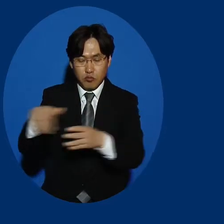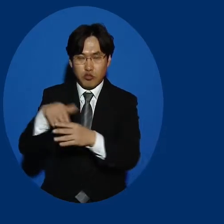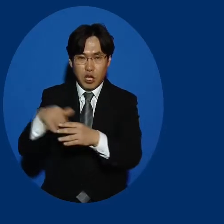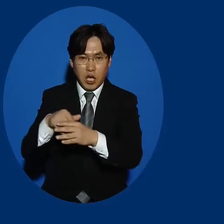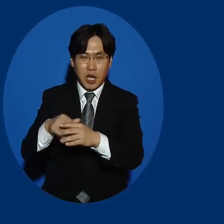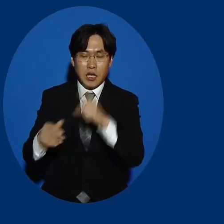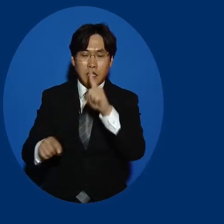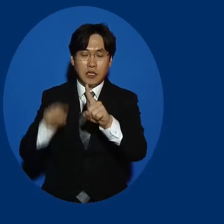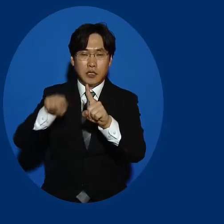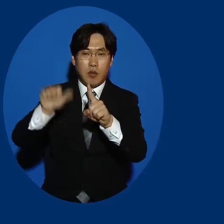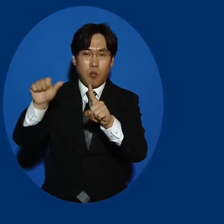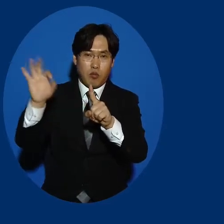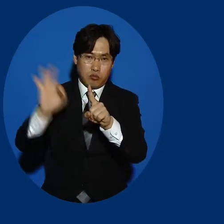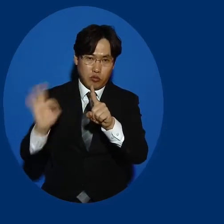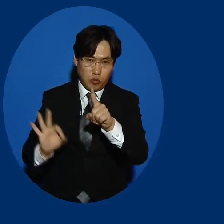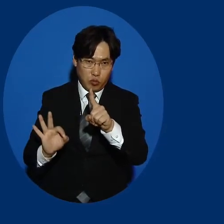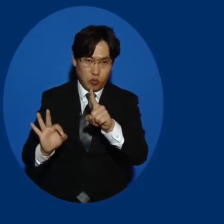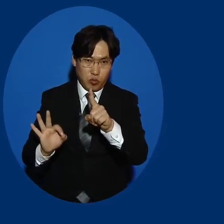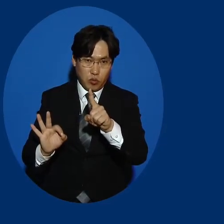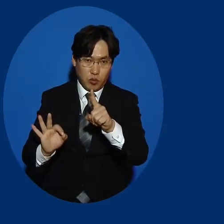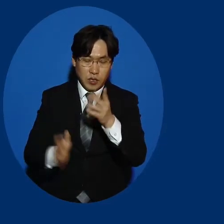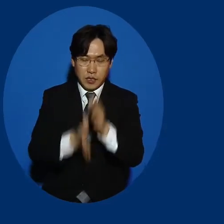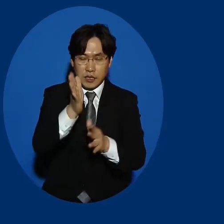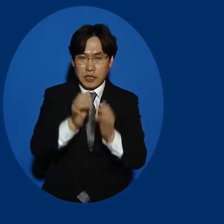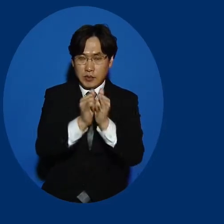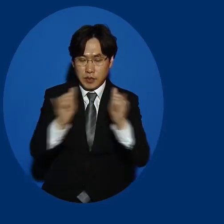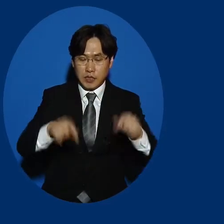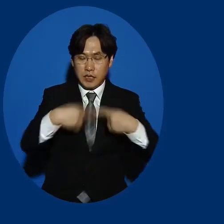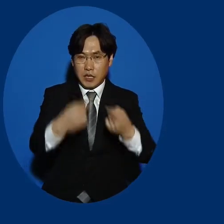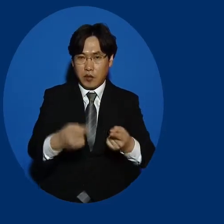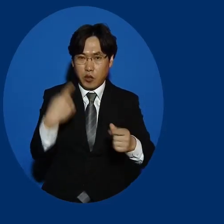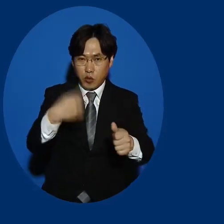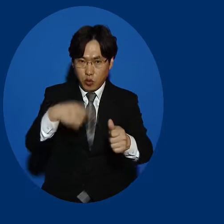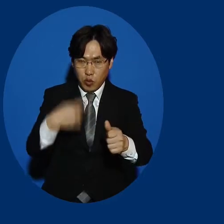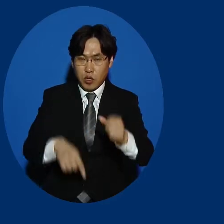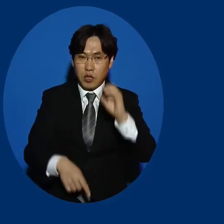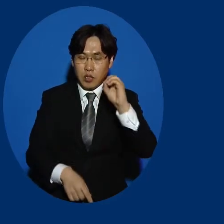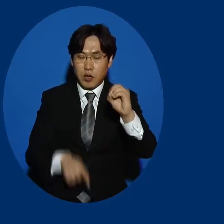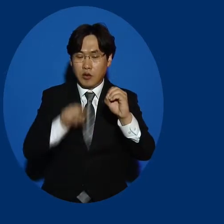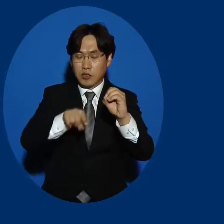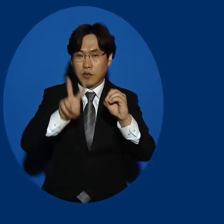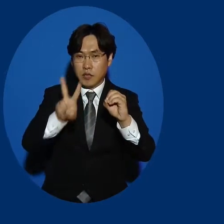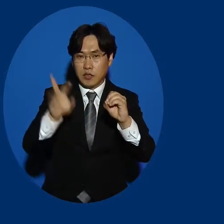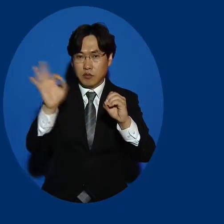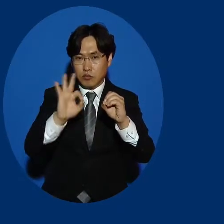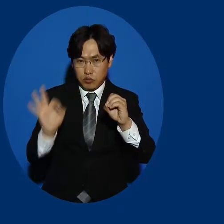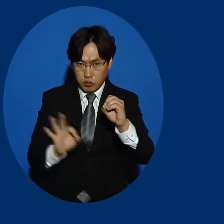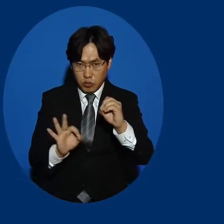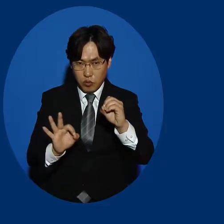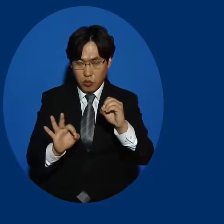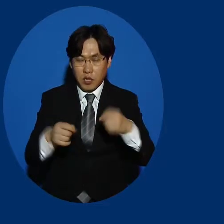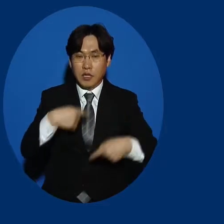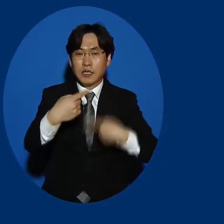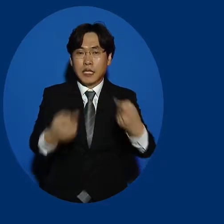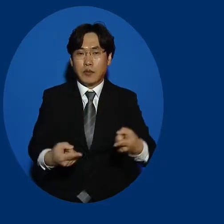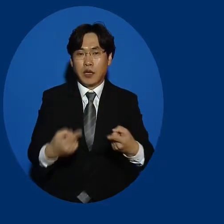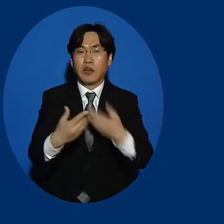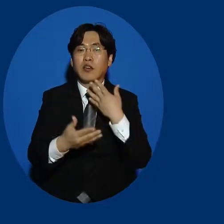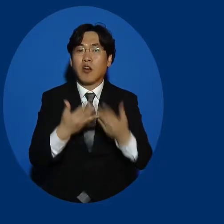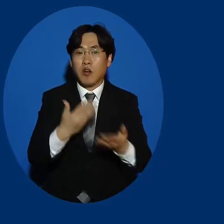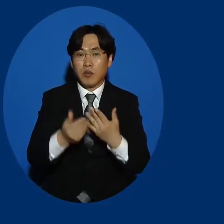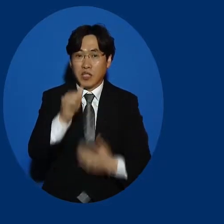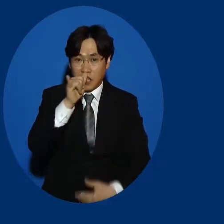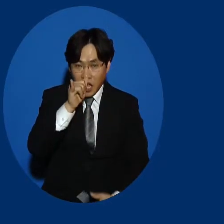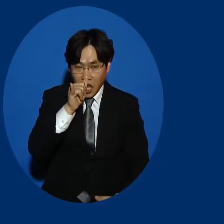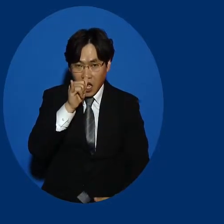있어서는 1.5%, 시민 참여 교육에 있어서는 0.2%가 참여한 경험이 있다고